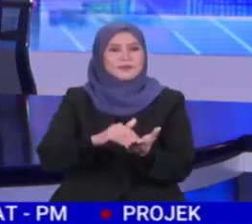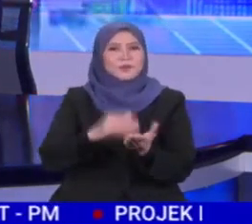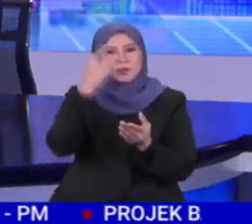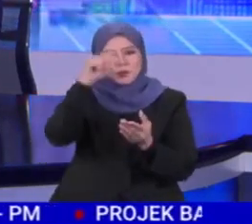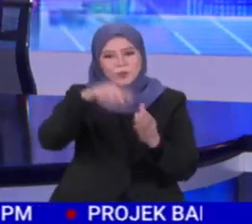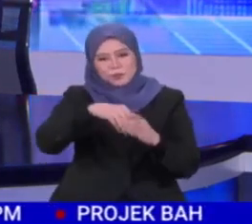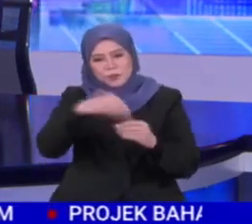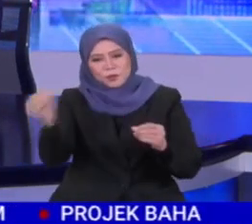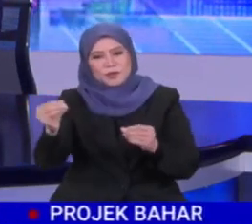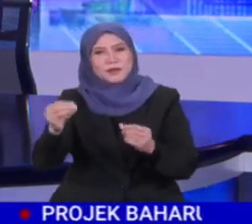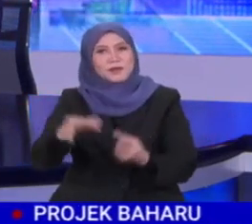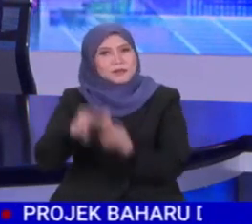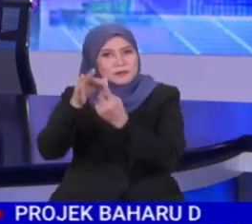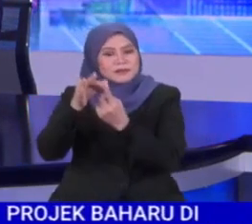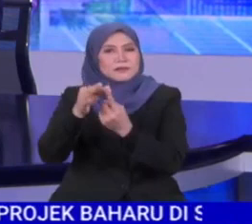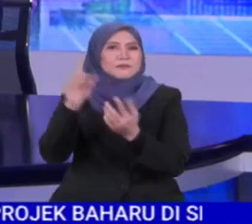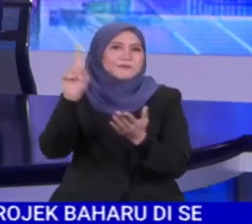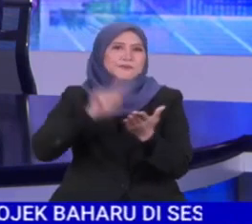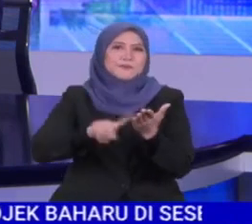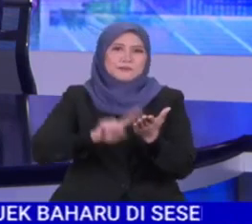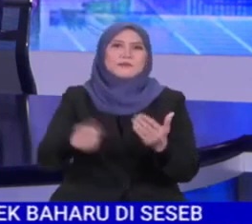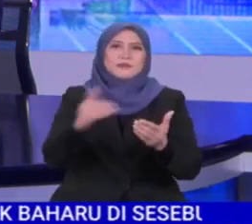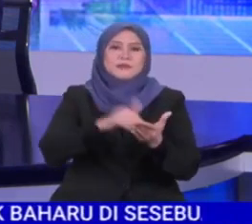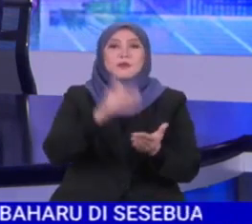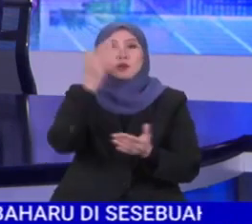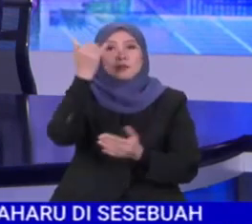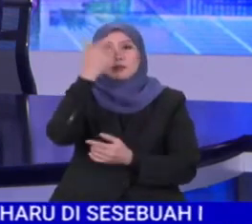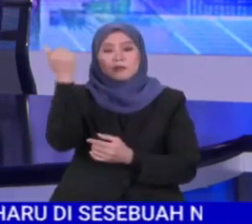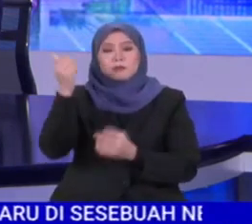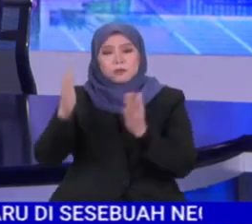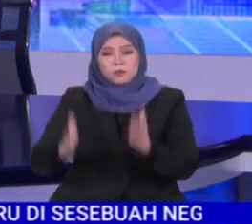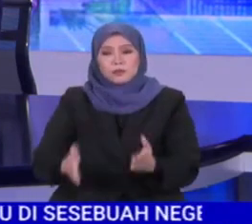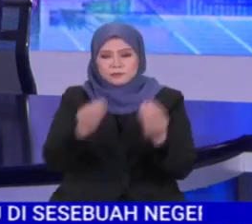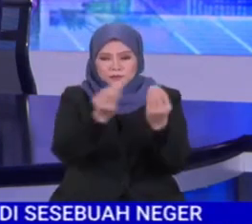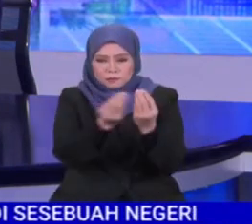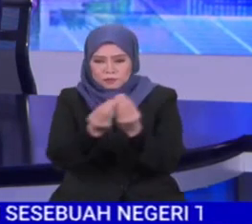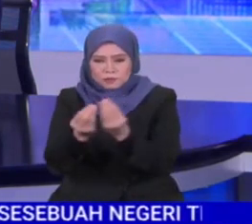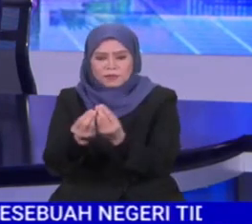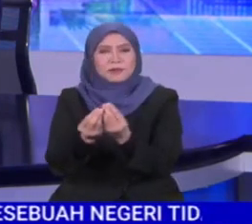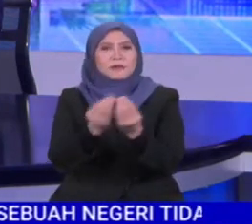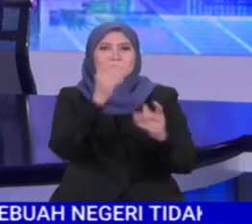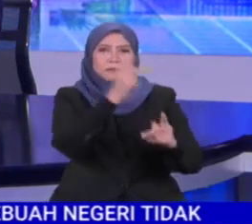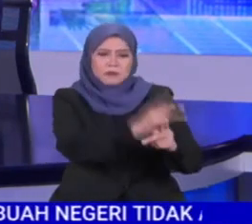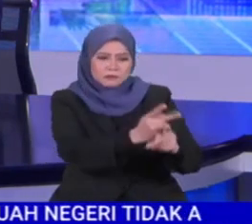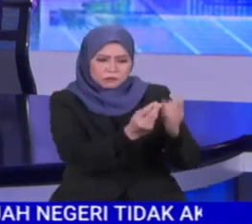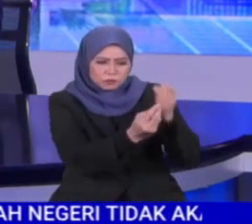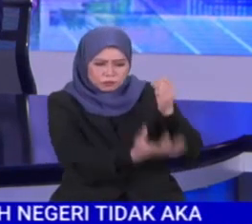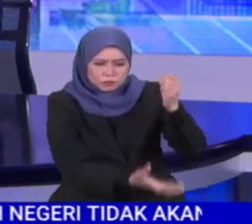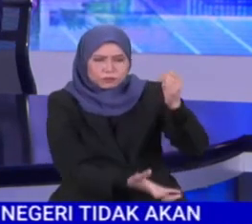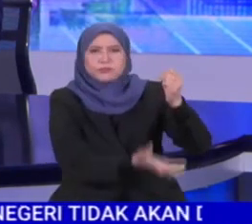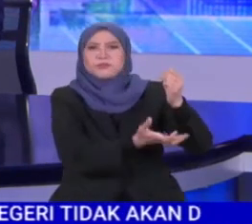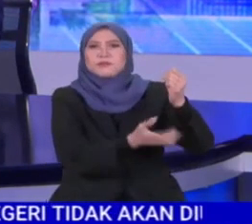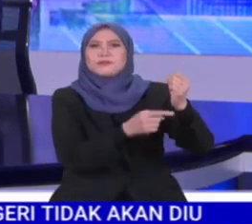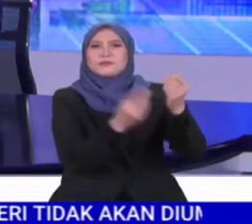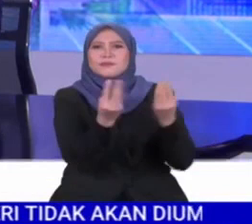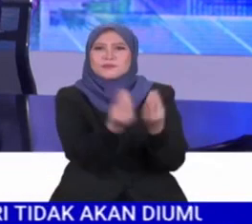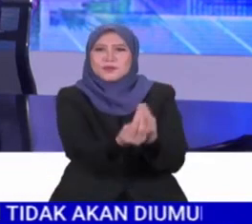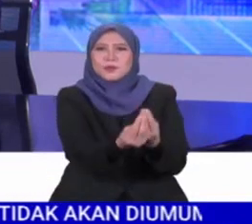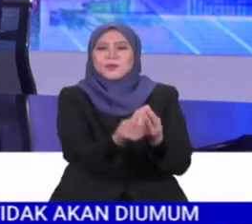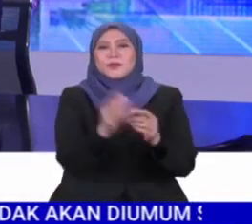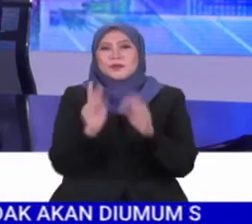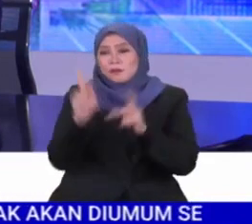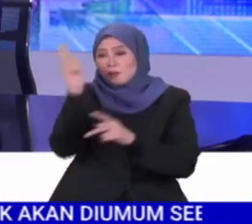pengeluaran khas. Perdana Menteri berkata ini kerana kebanyakan pencarum memiliki jumlah simpanan yang sangat kecil. Jika